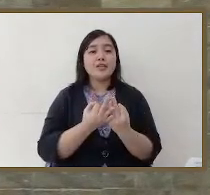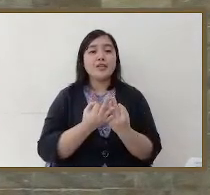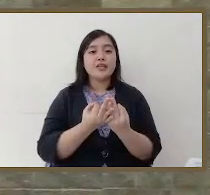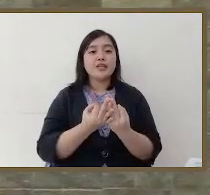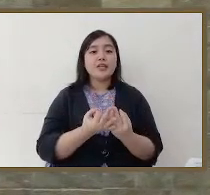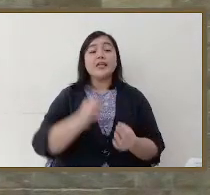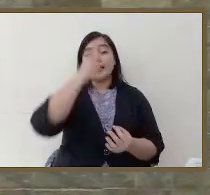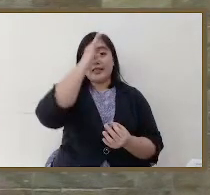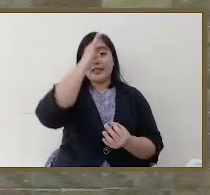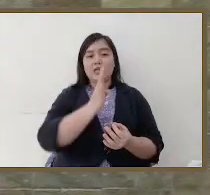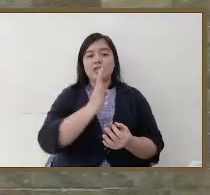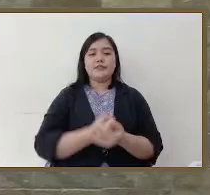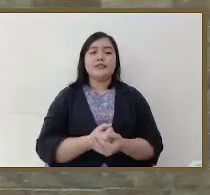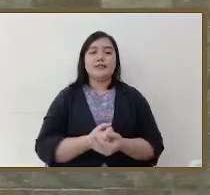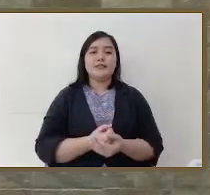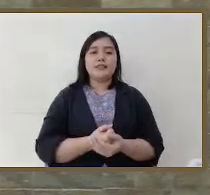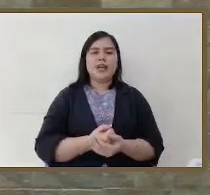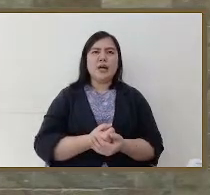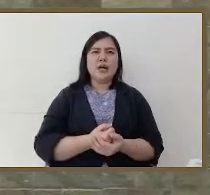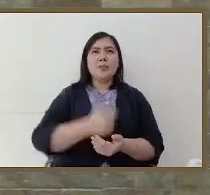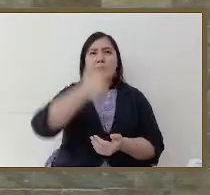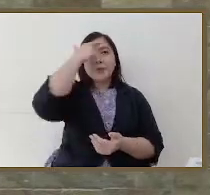godly training.